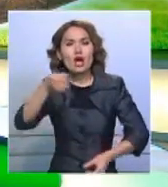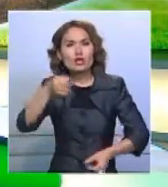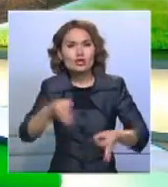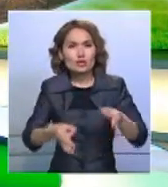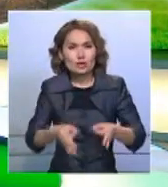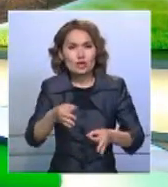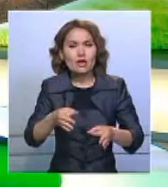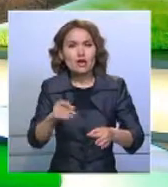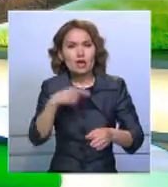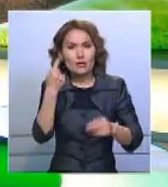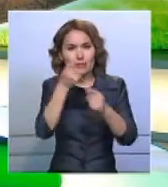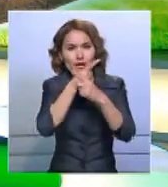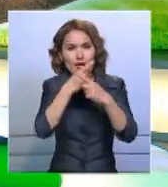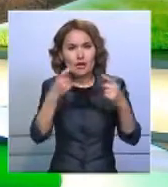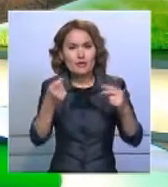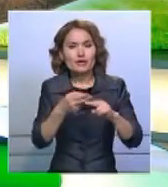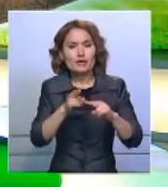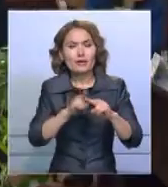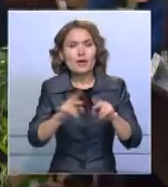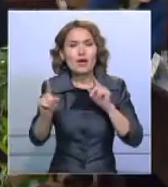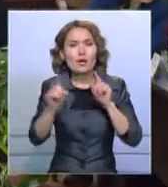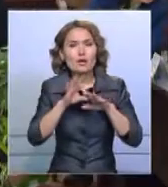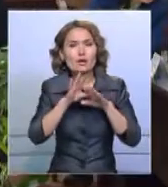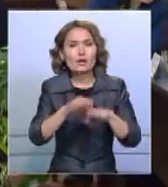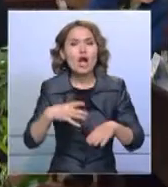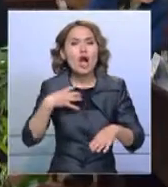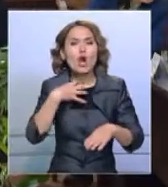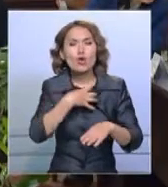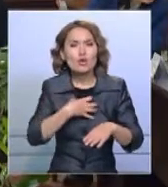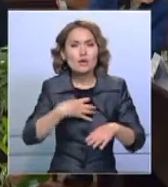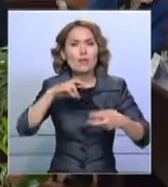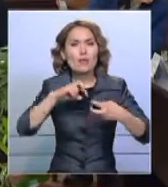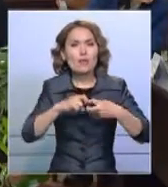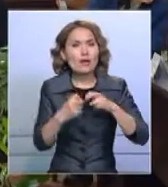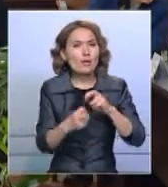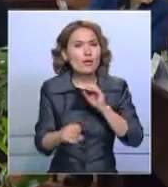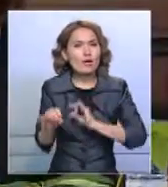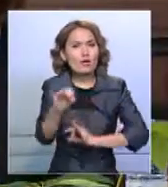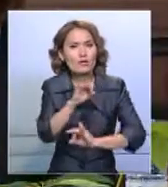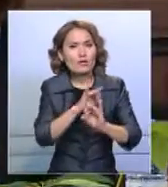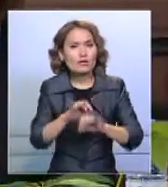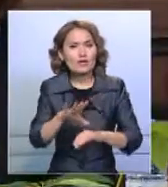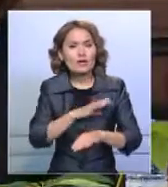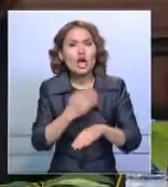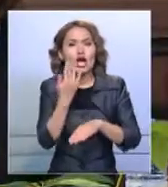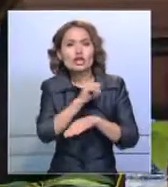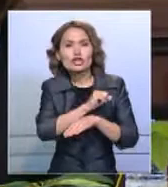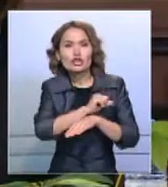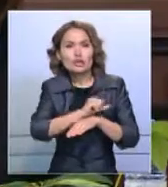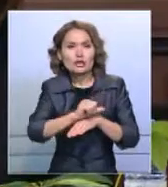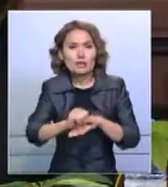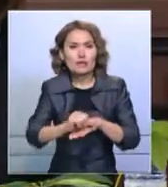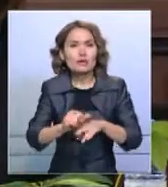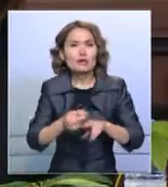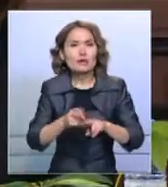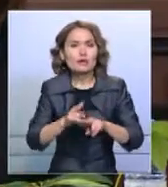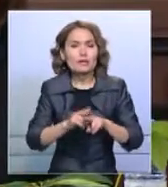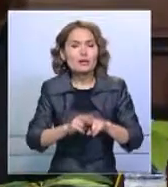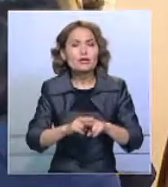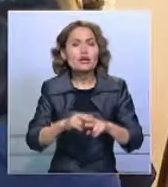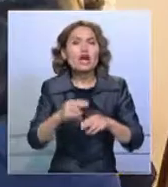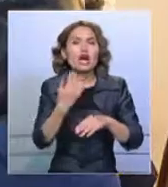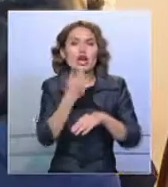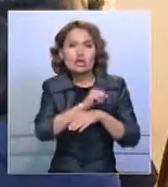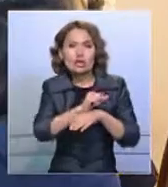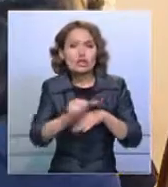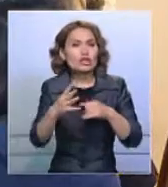судьялары мәлімдеді. Бірқатар саланың мамандары бас қосқан жиында өзекті де өткір мәселелер талқыланды. Тараптар бұл ретте шетелдіктерге